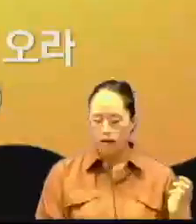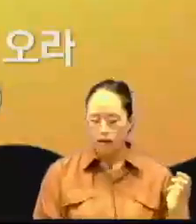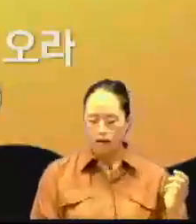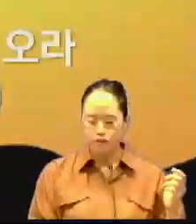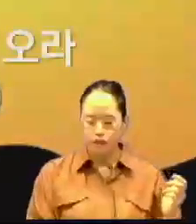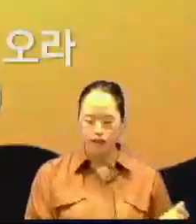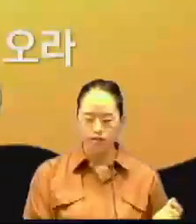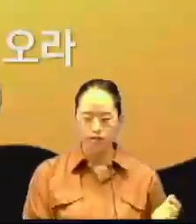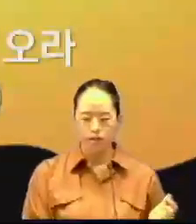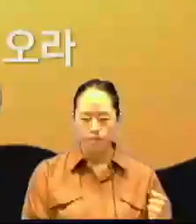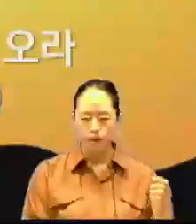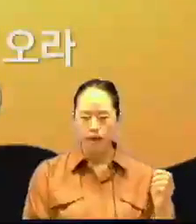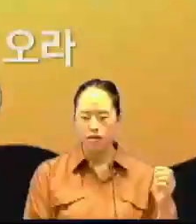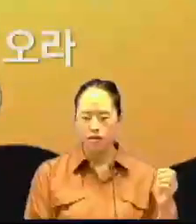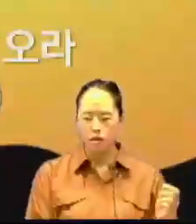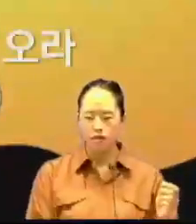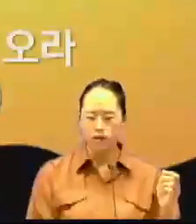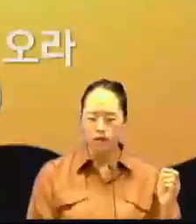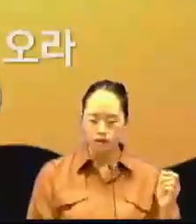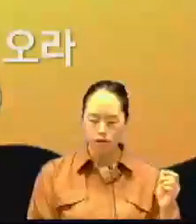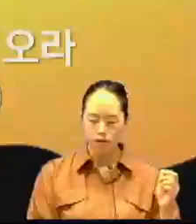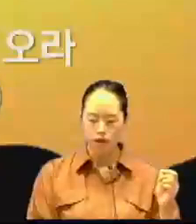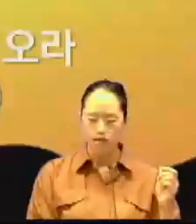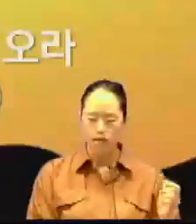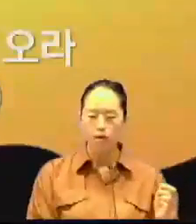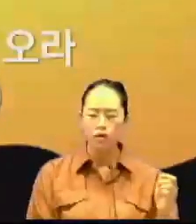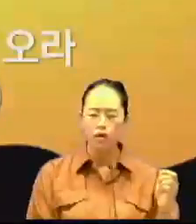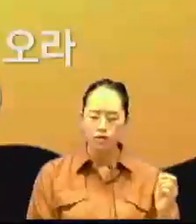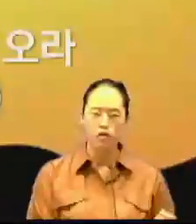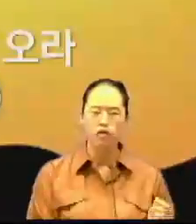人呢是没有任何的